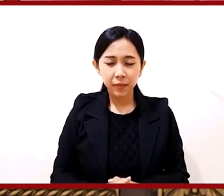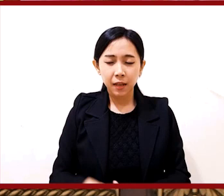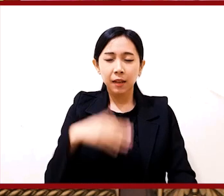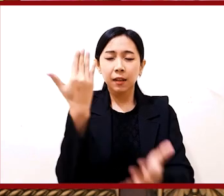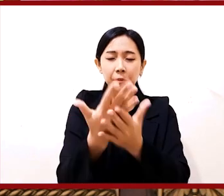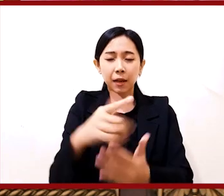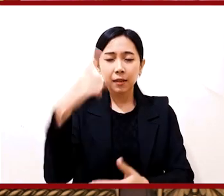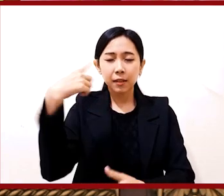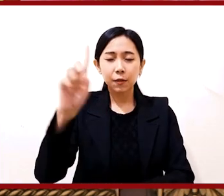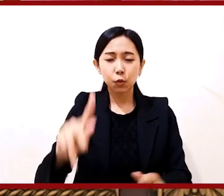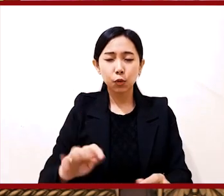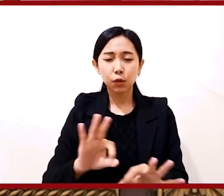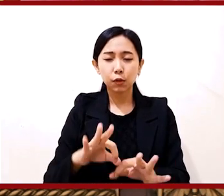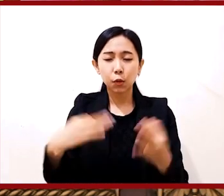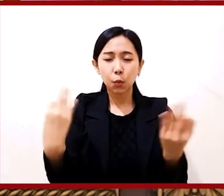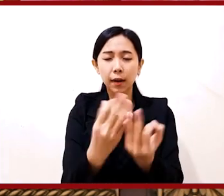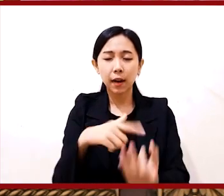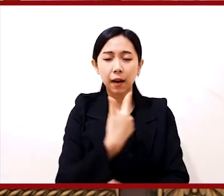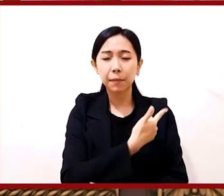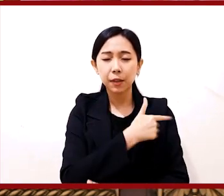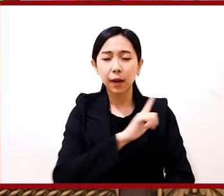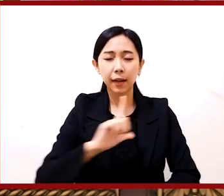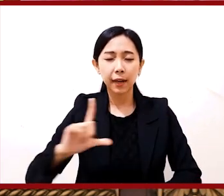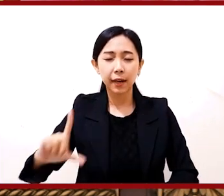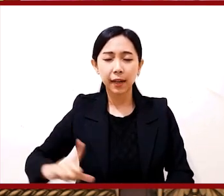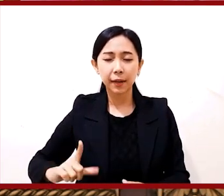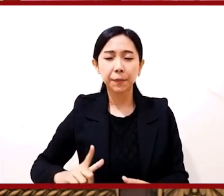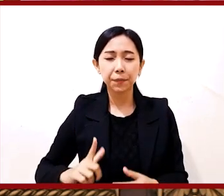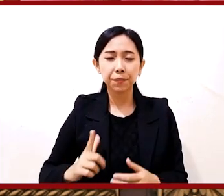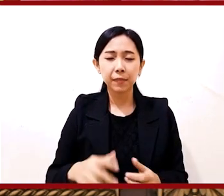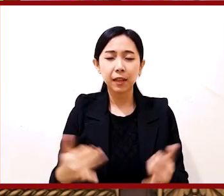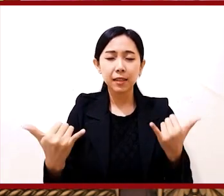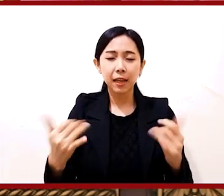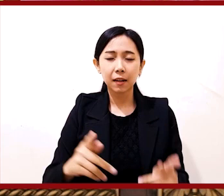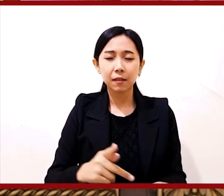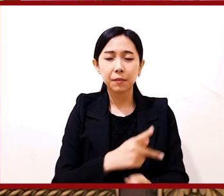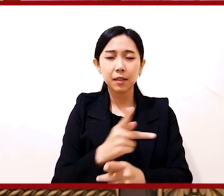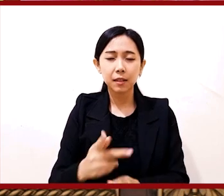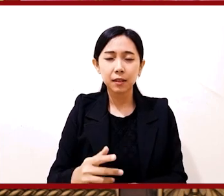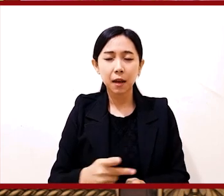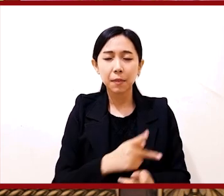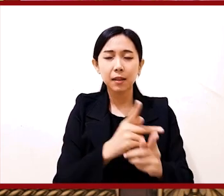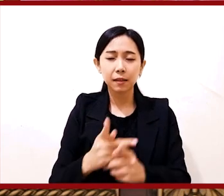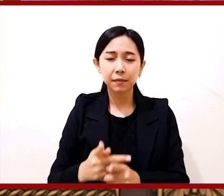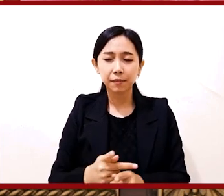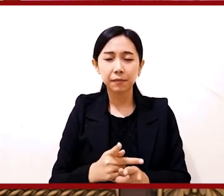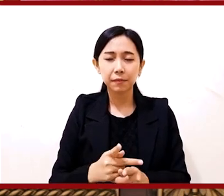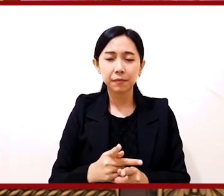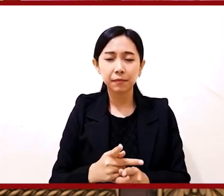Terima kasih untuk keluarga kami, ya Tuhan, yang bersama-sama dengan kami saling